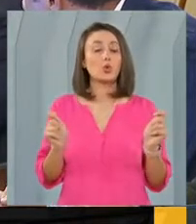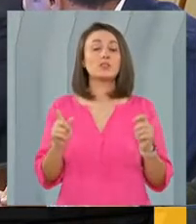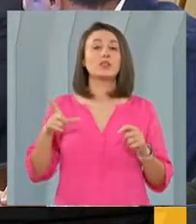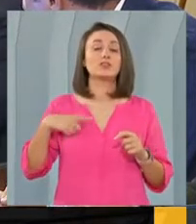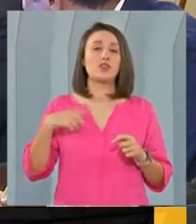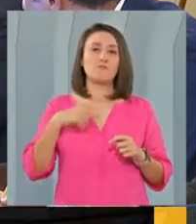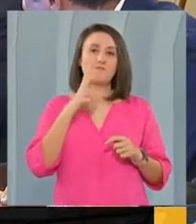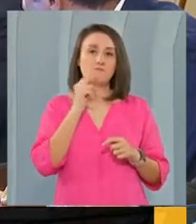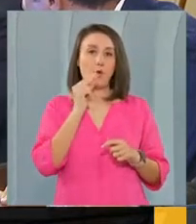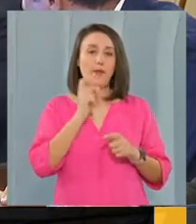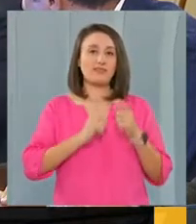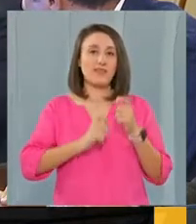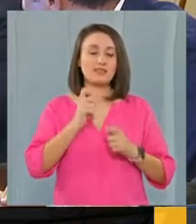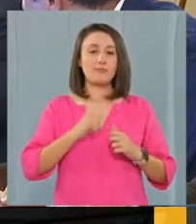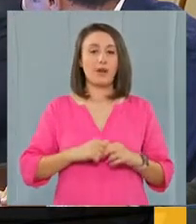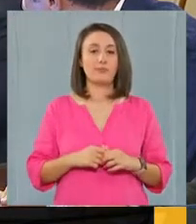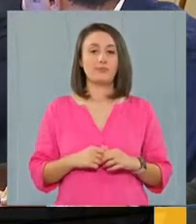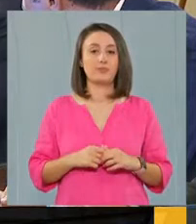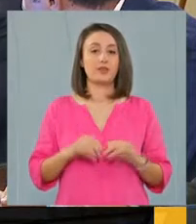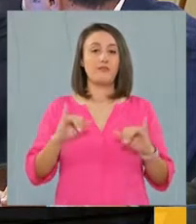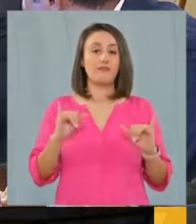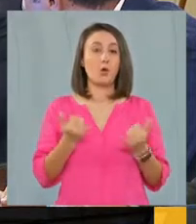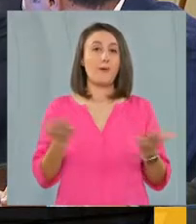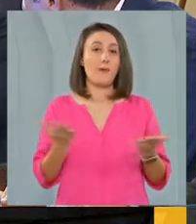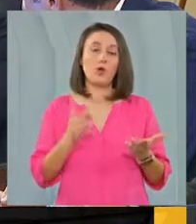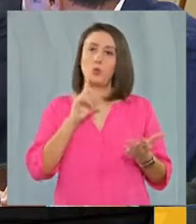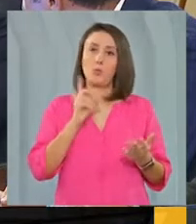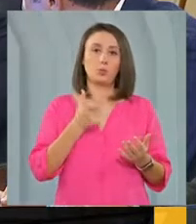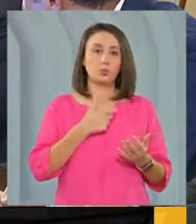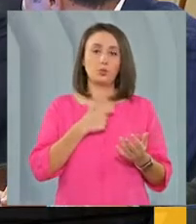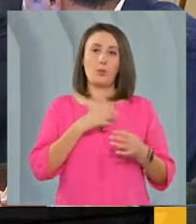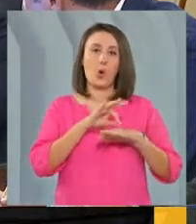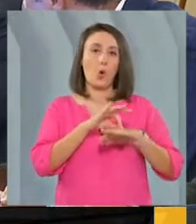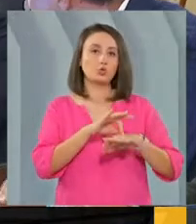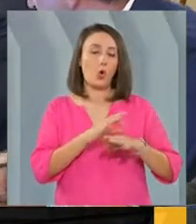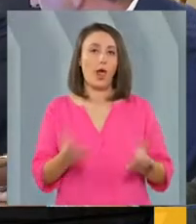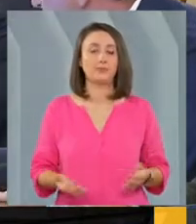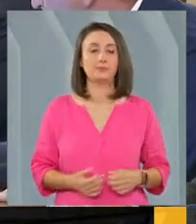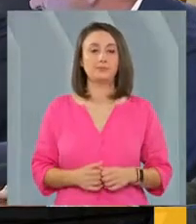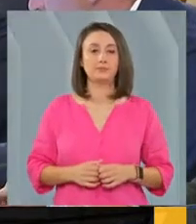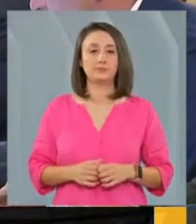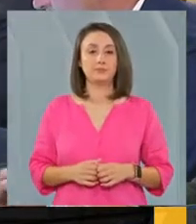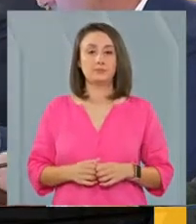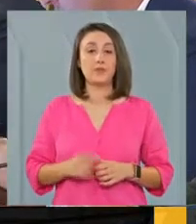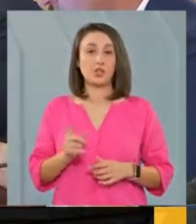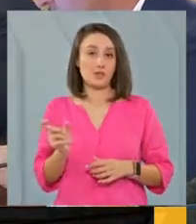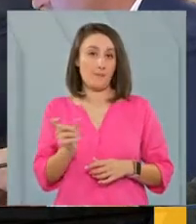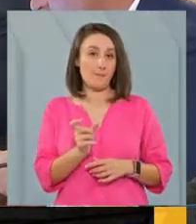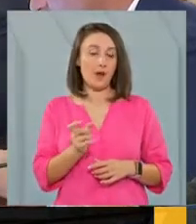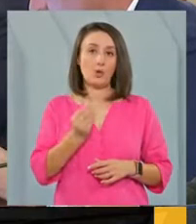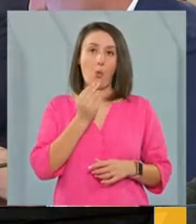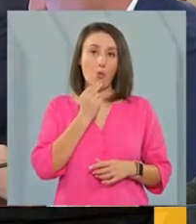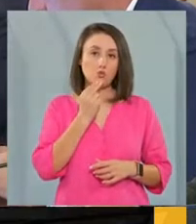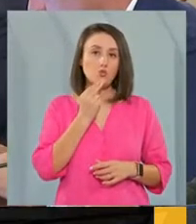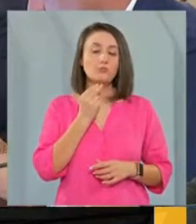este vorba despre fenomene pe care nu le putem controla, iar partea aceasta de